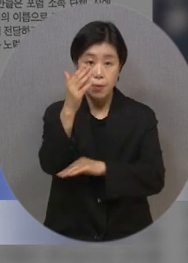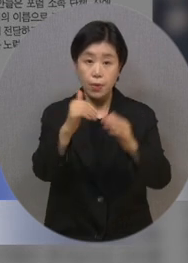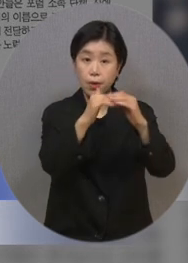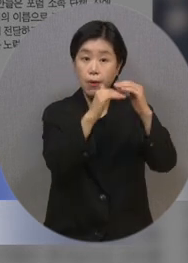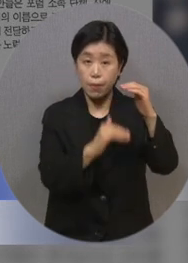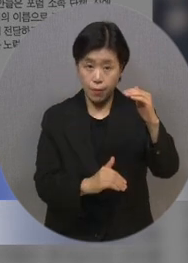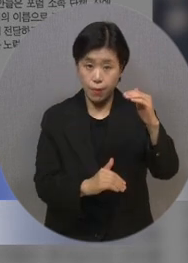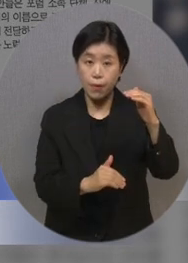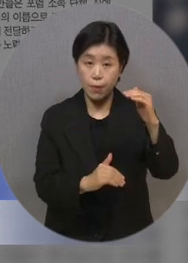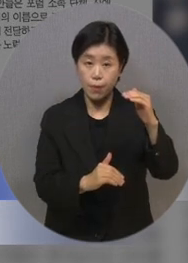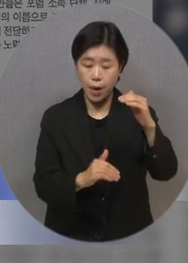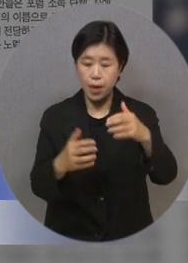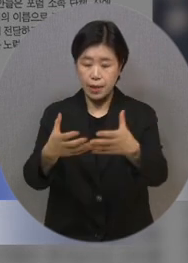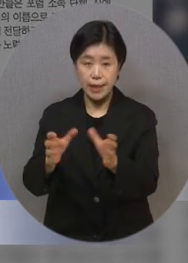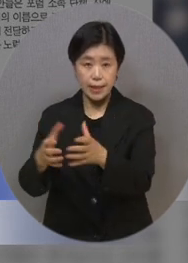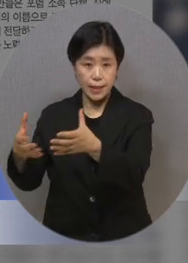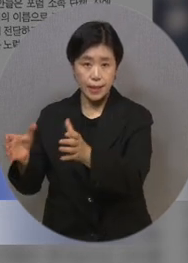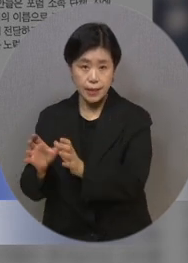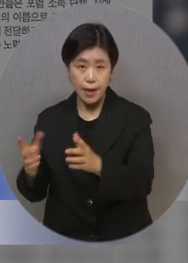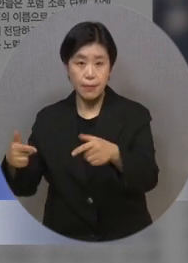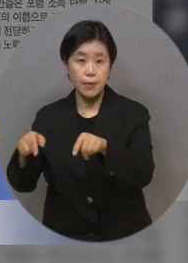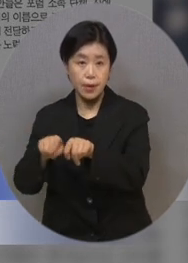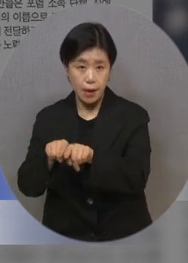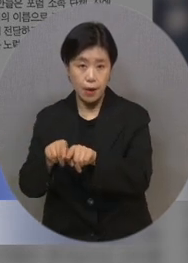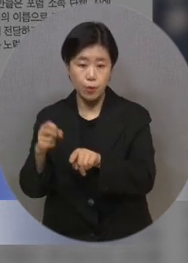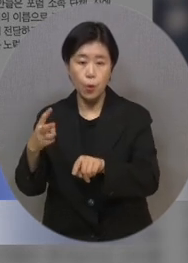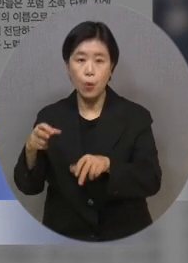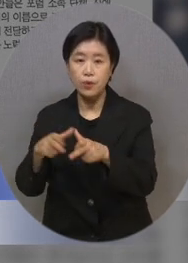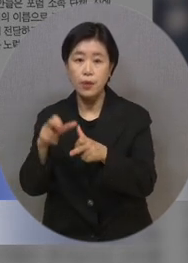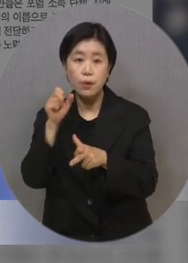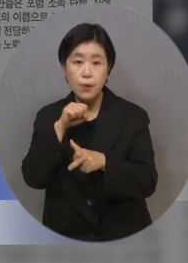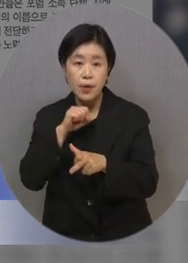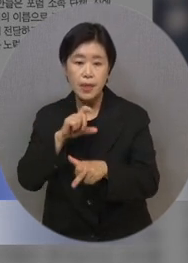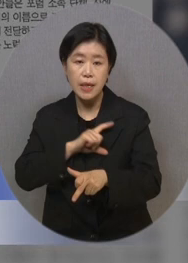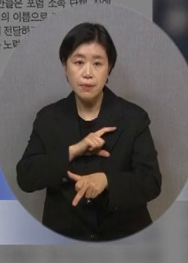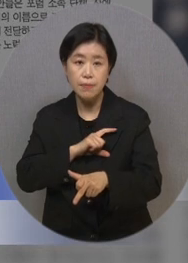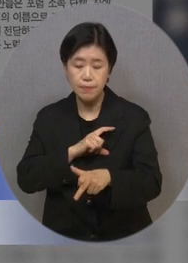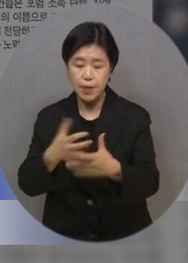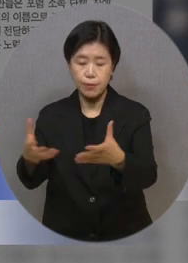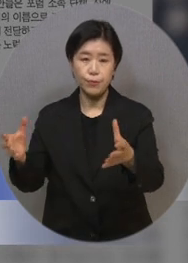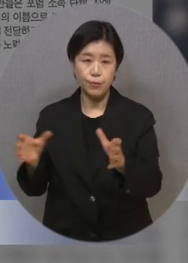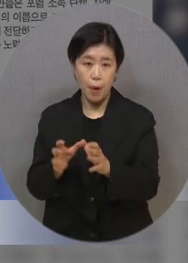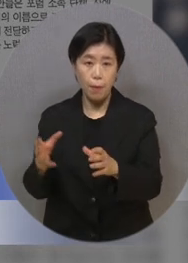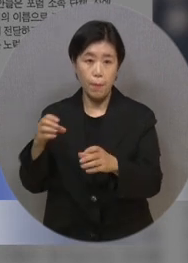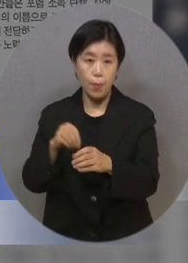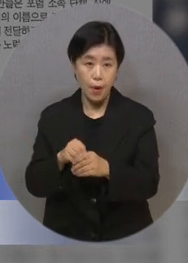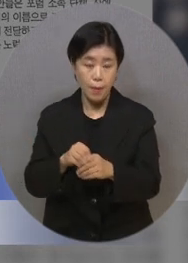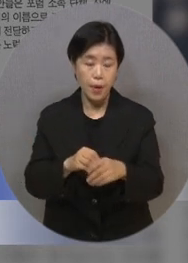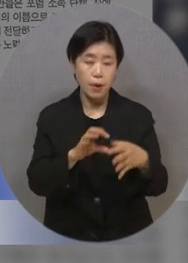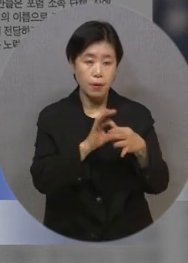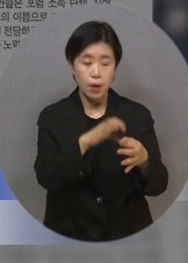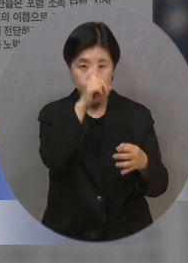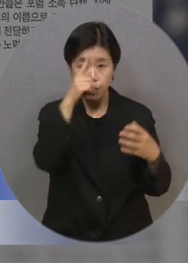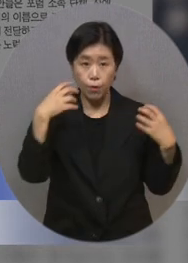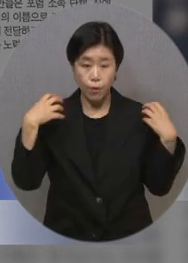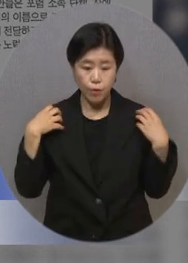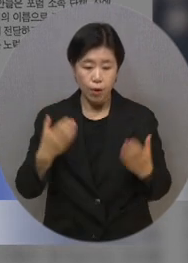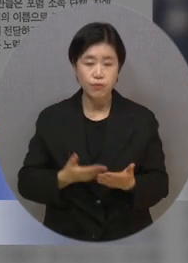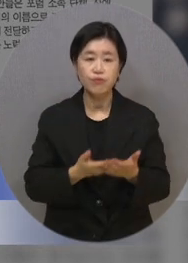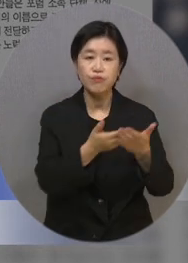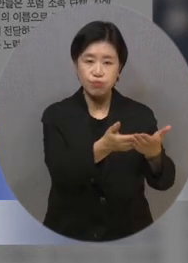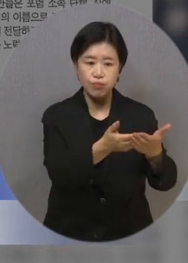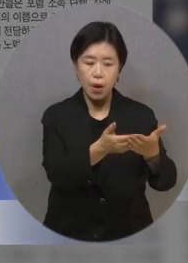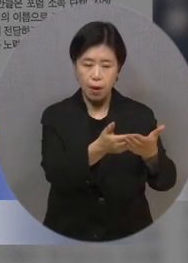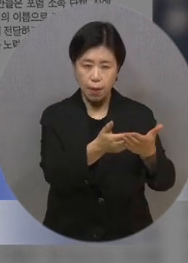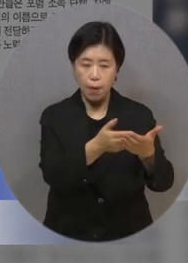포럼 소속 단체와 장애 동아리의 이름으로 각 정당과 관계부처에 전달하고이를 반영시킬